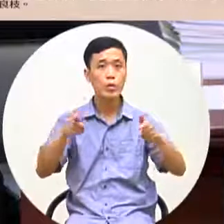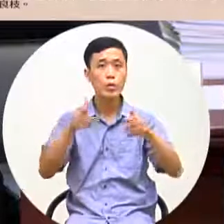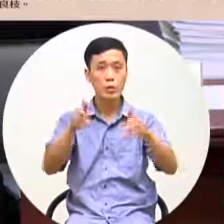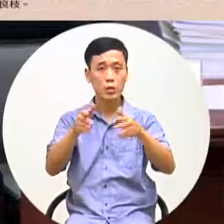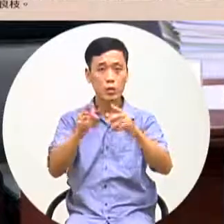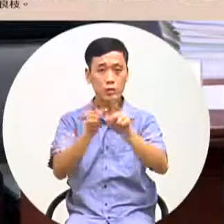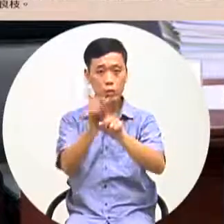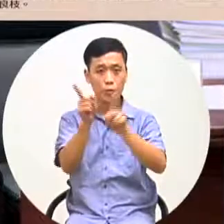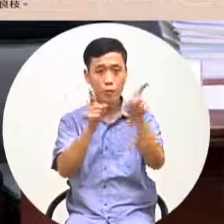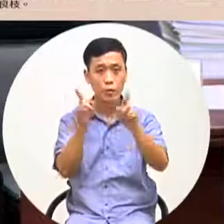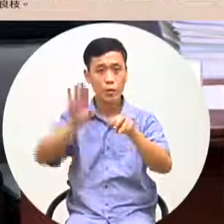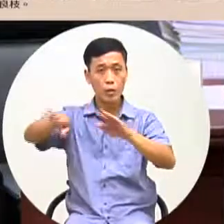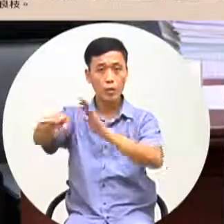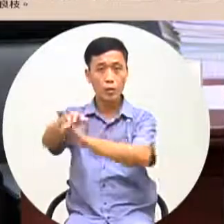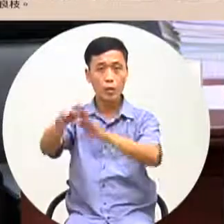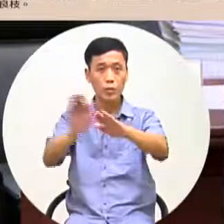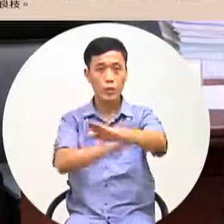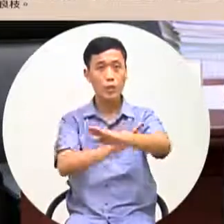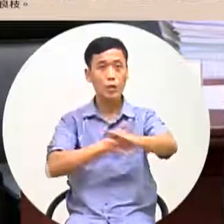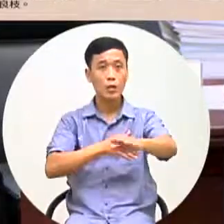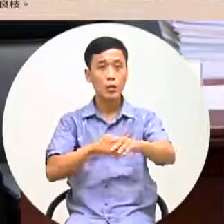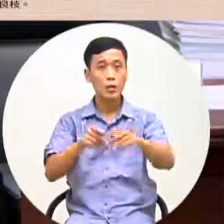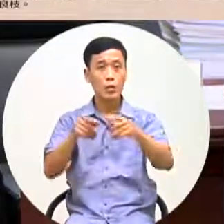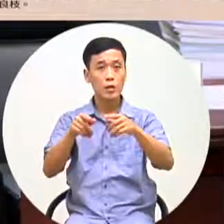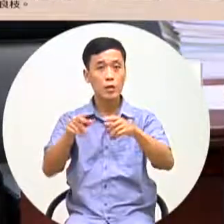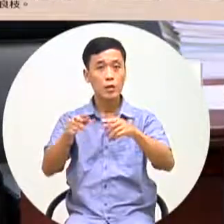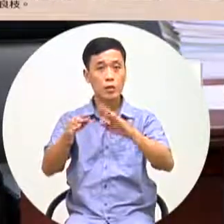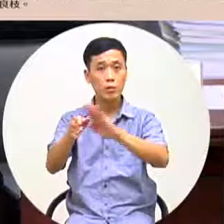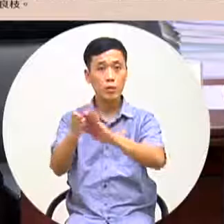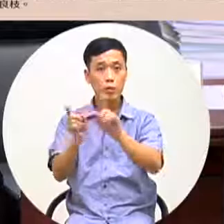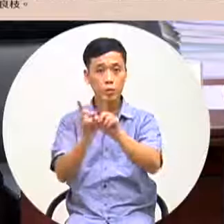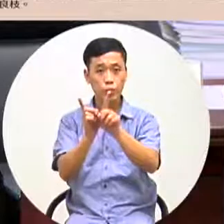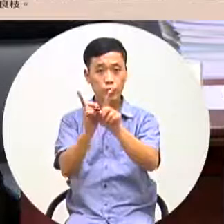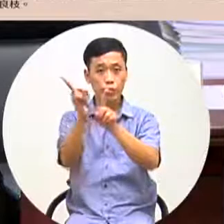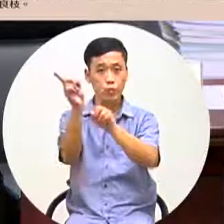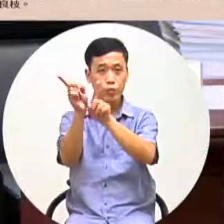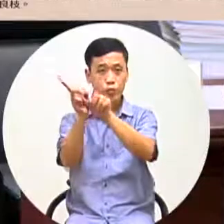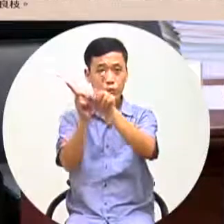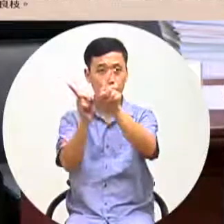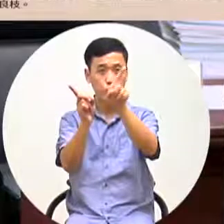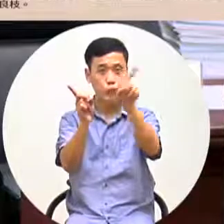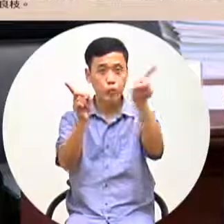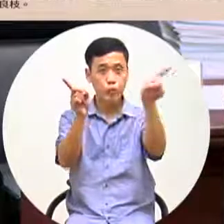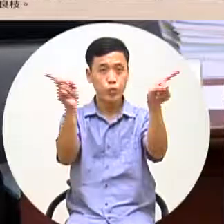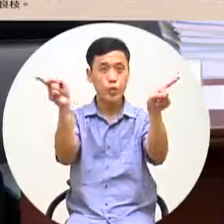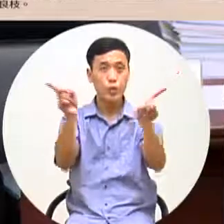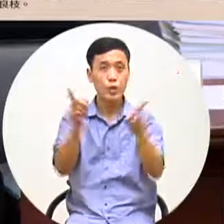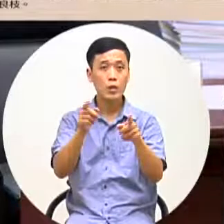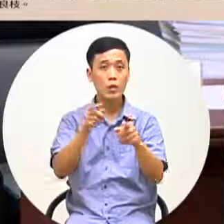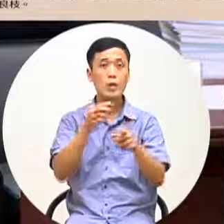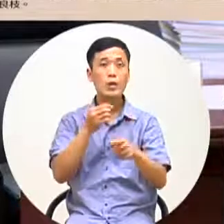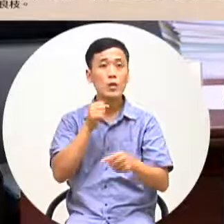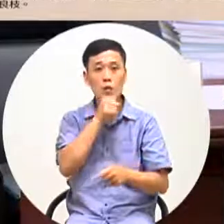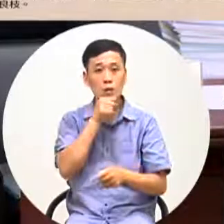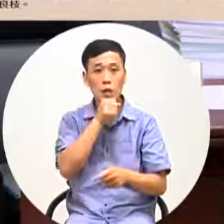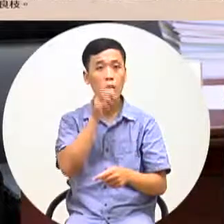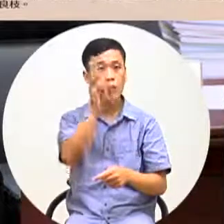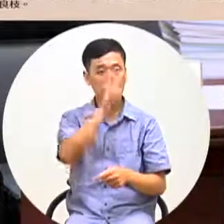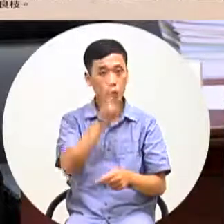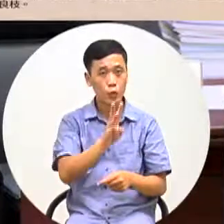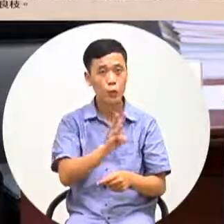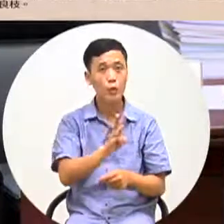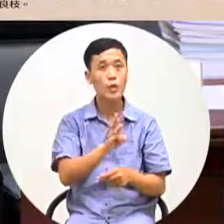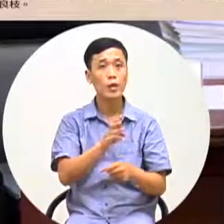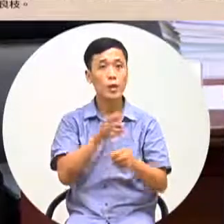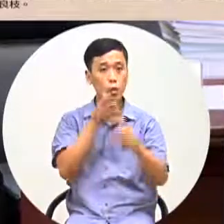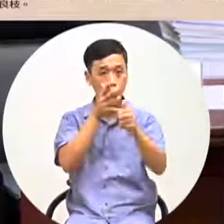置，会尽夺向上生长枝条的这个营养跟水分与生长空间，且会影响整体树形